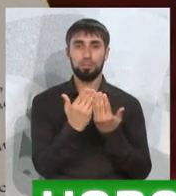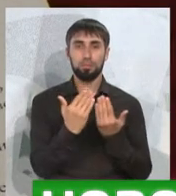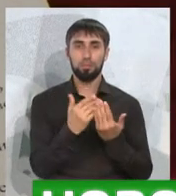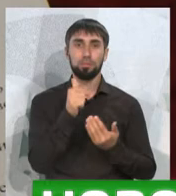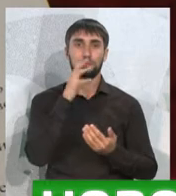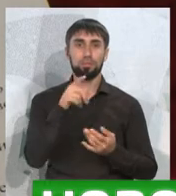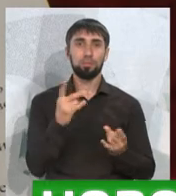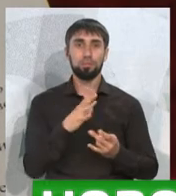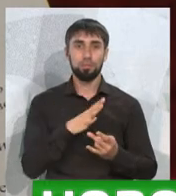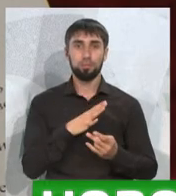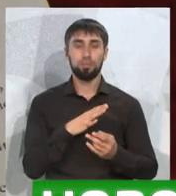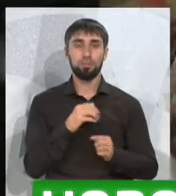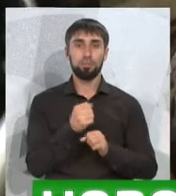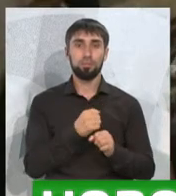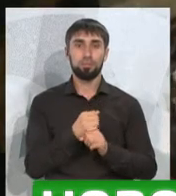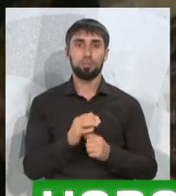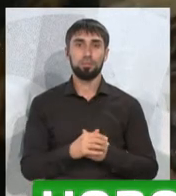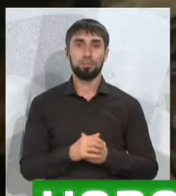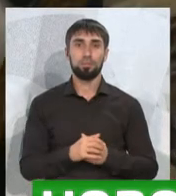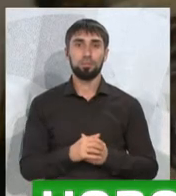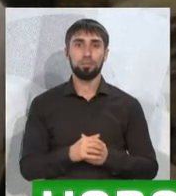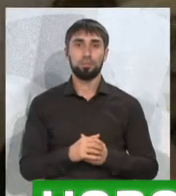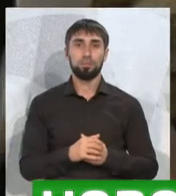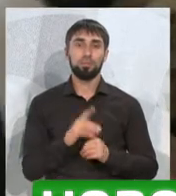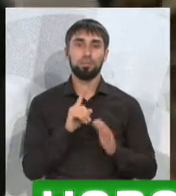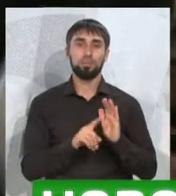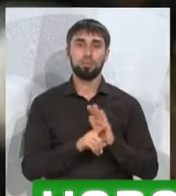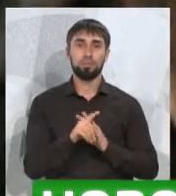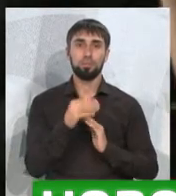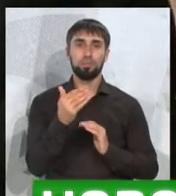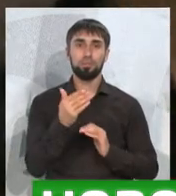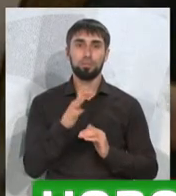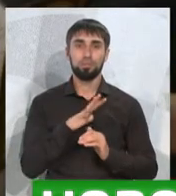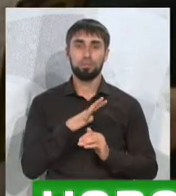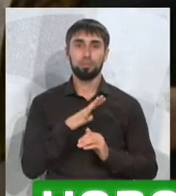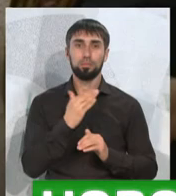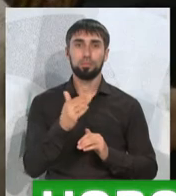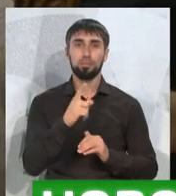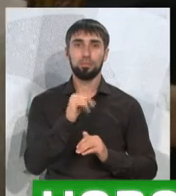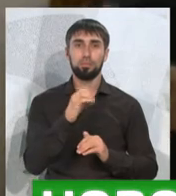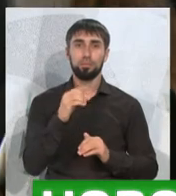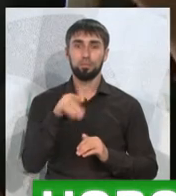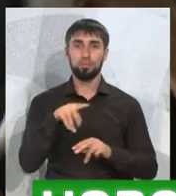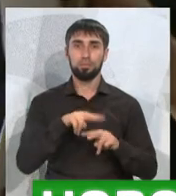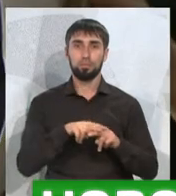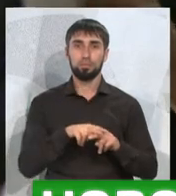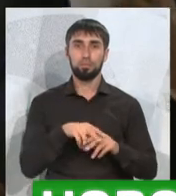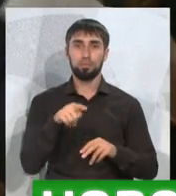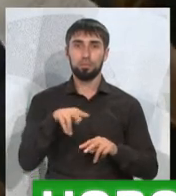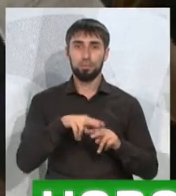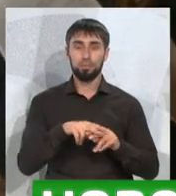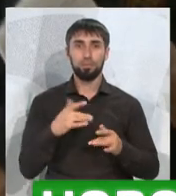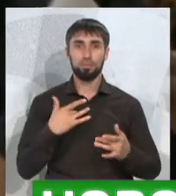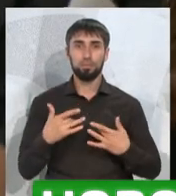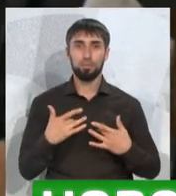еще нужно было создавать. Начало народного Назрановского театра именно в этом здании было. Представьте себе, что здесь